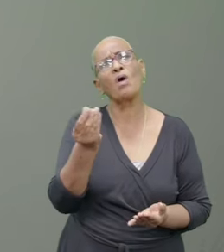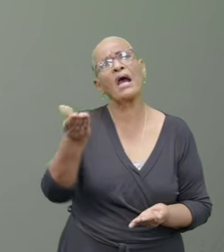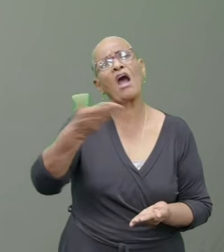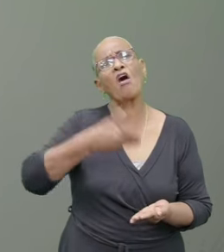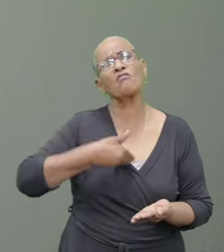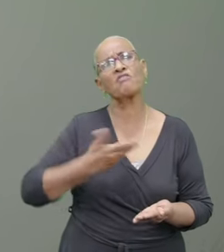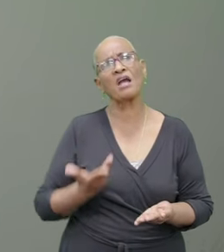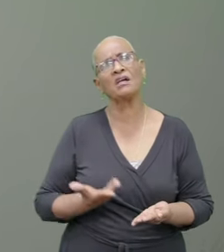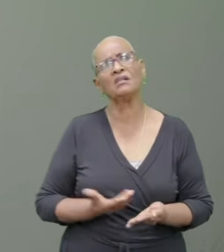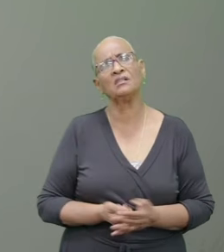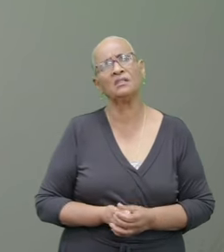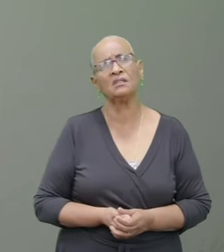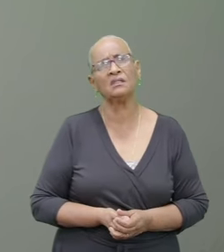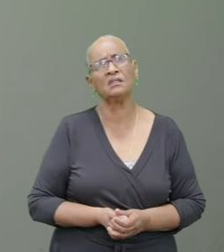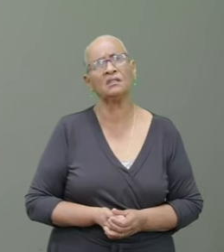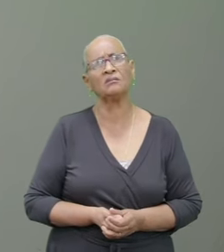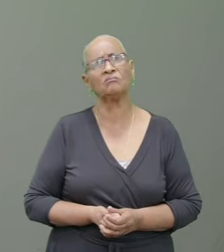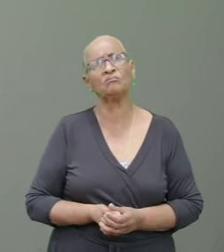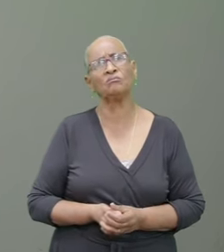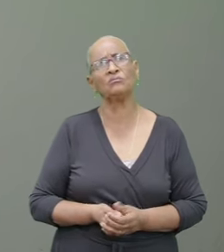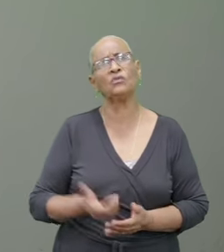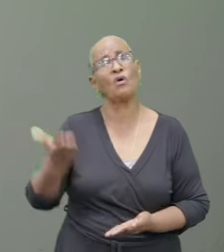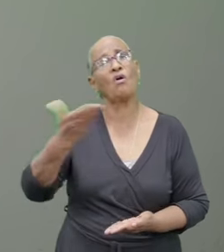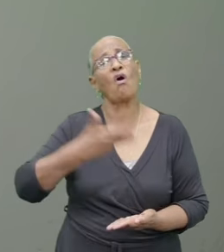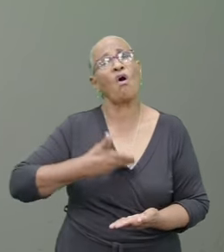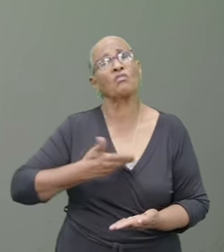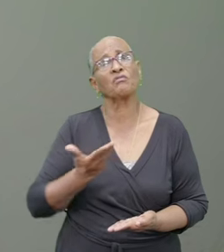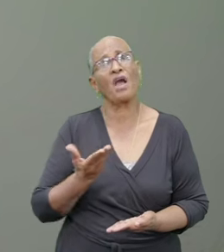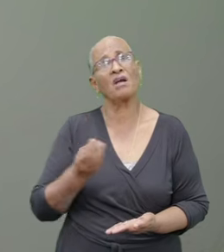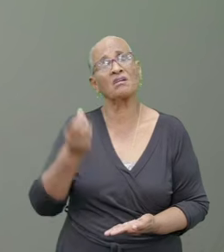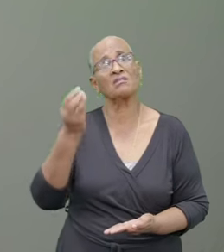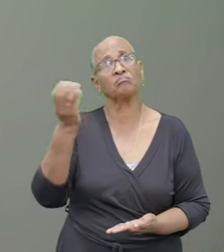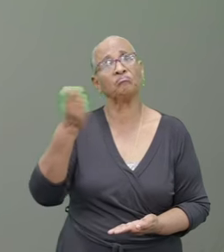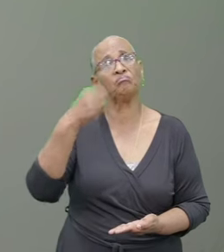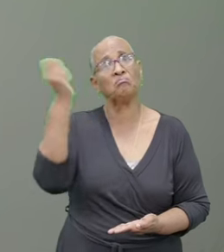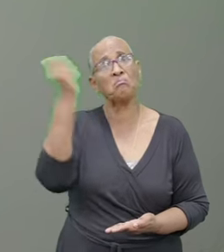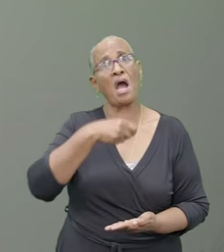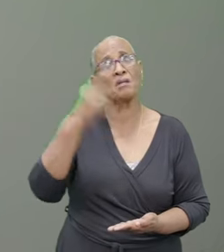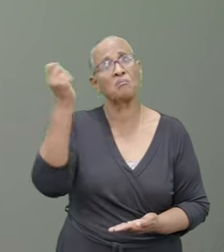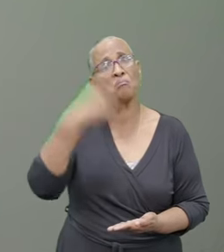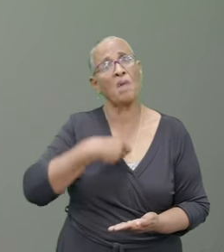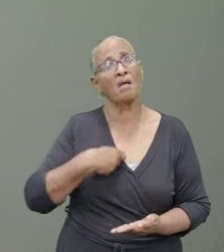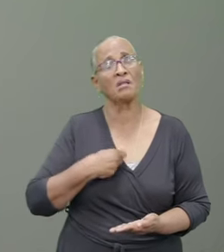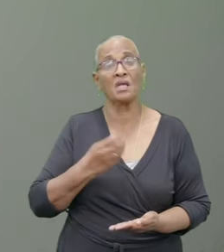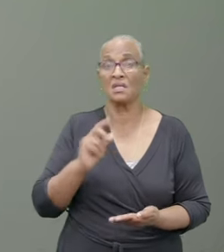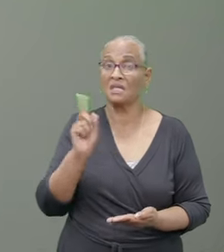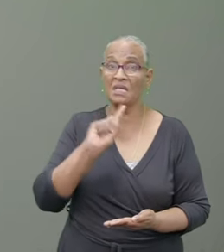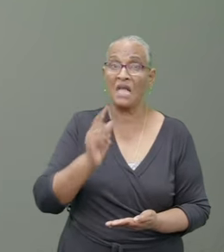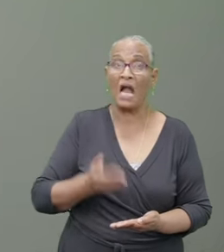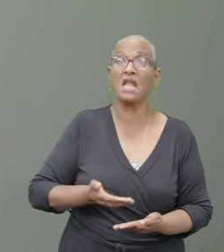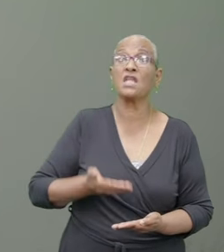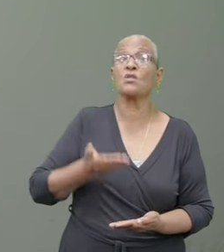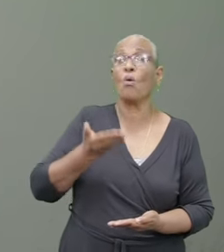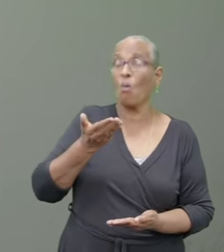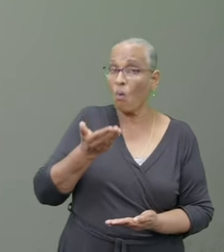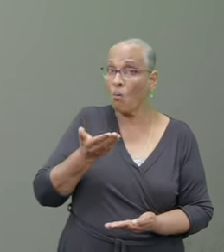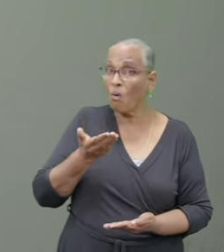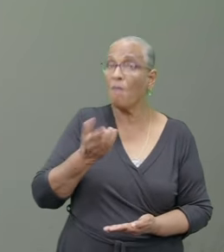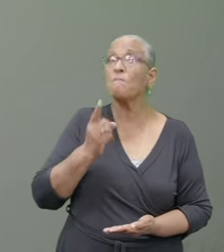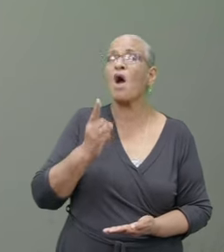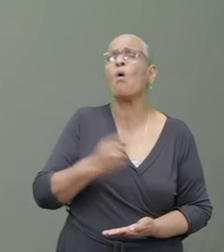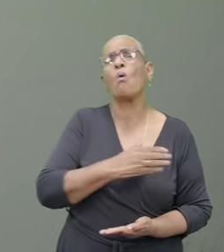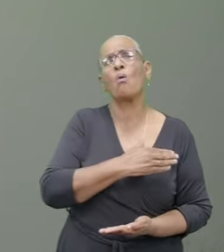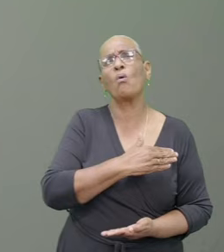de lonen, laten we zeggen, en de salarissen niet alleen verhogen, maar ook verduurzamen. Omdat uiteindelijk, ik